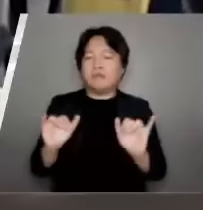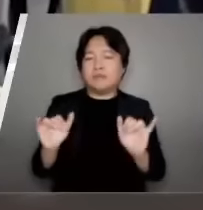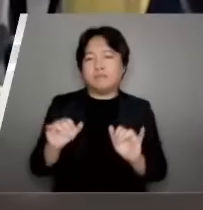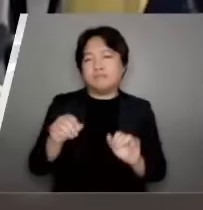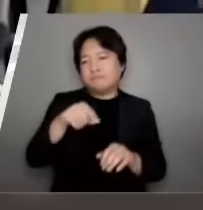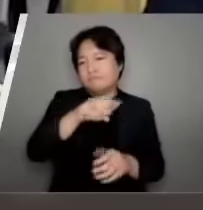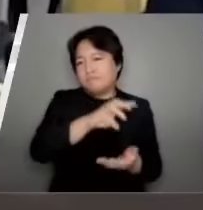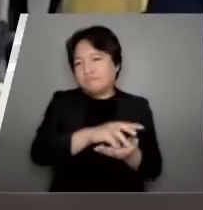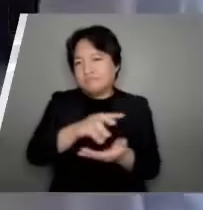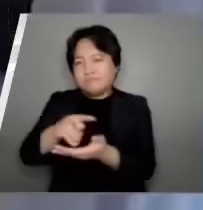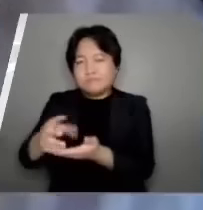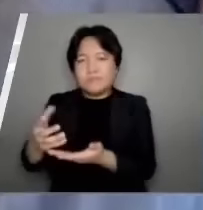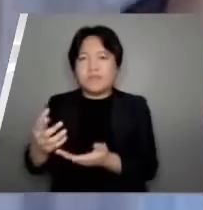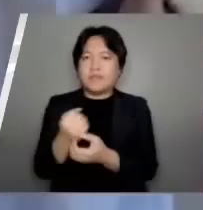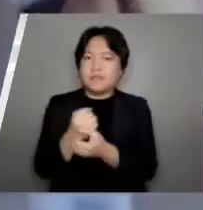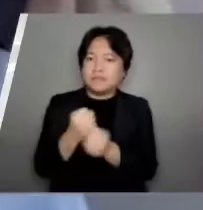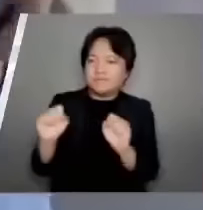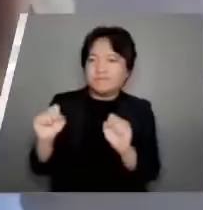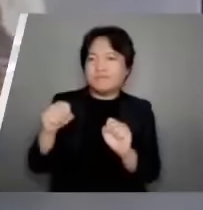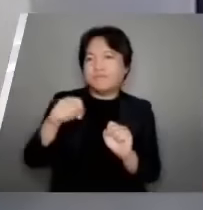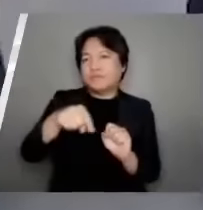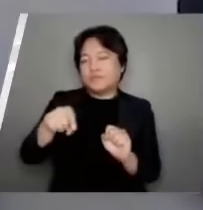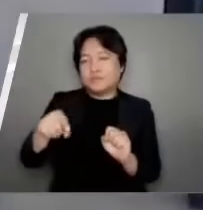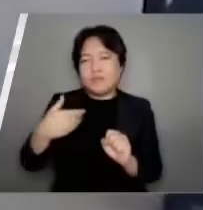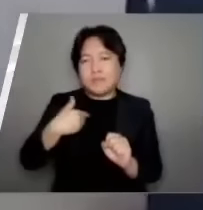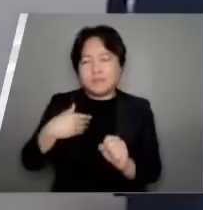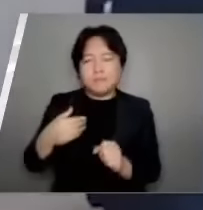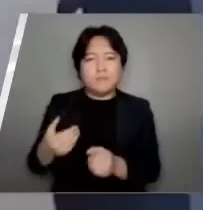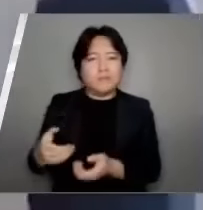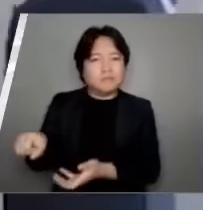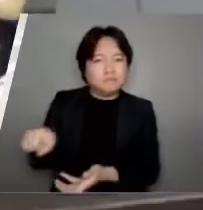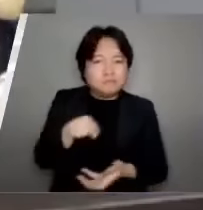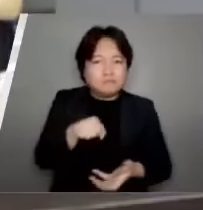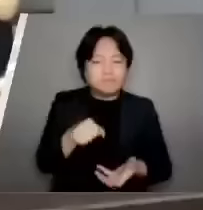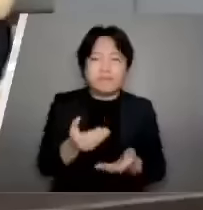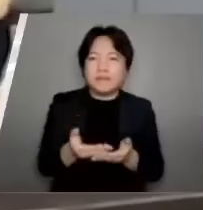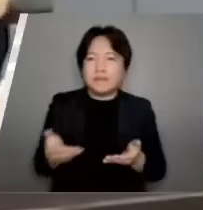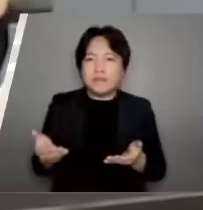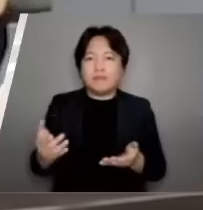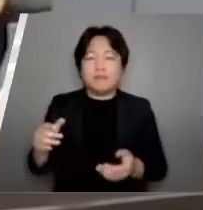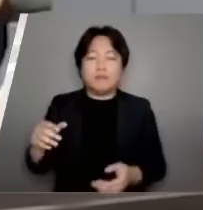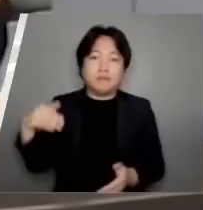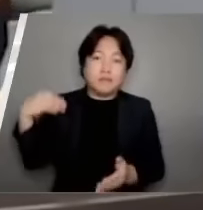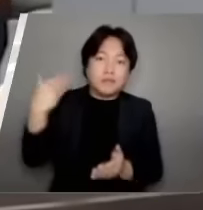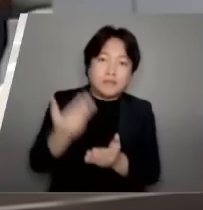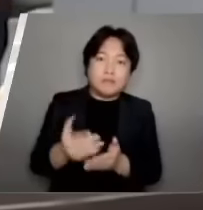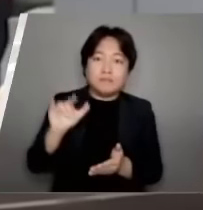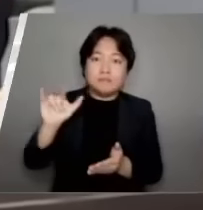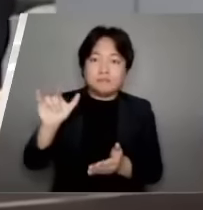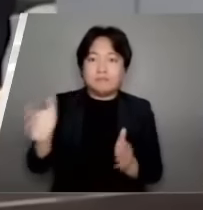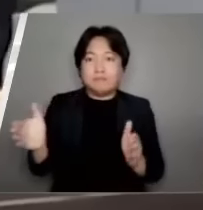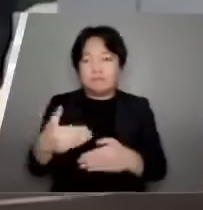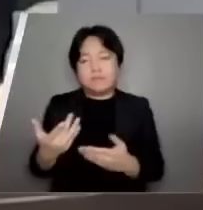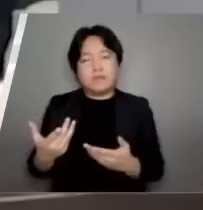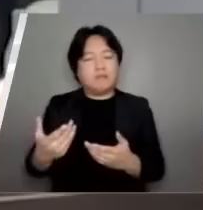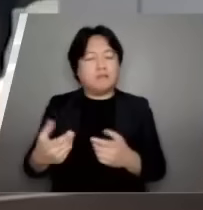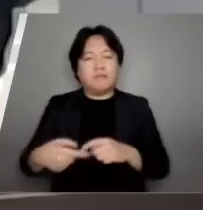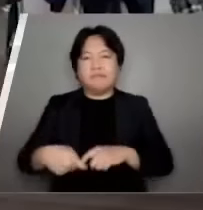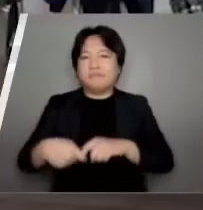final security check area, baggage carousel area at maging arrival lobby. Tinatayang 27,000 na pasahero